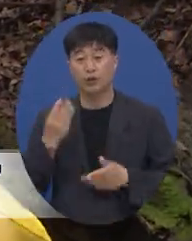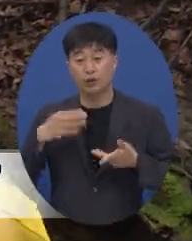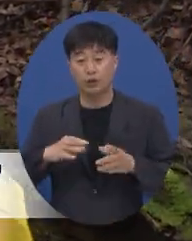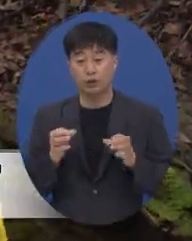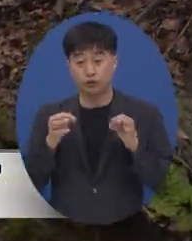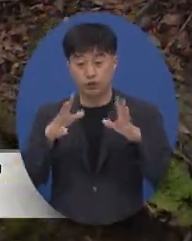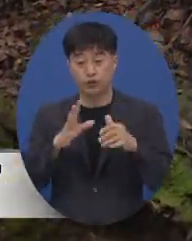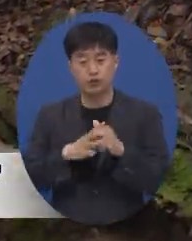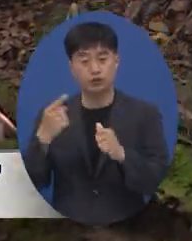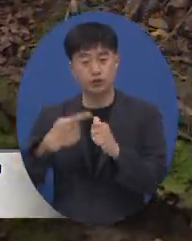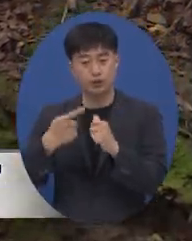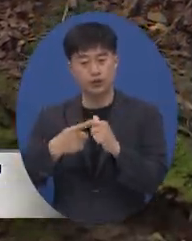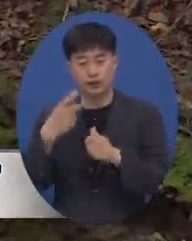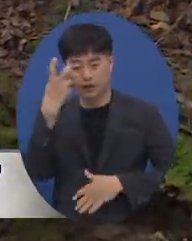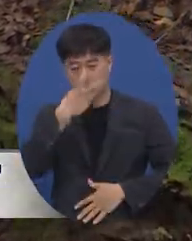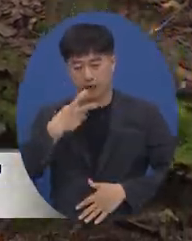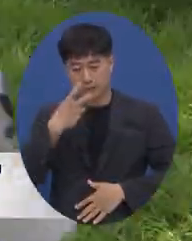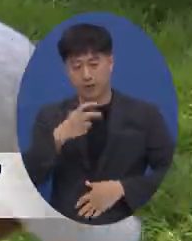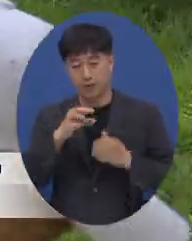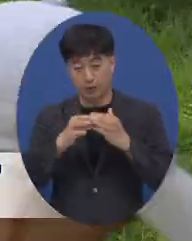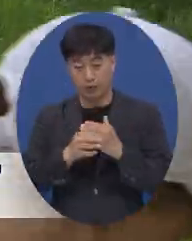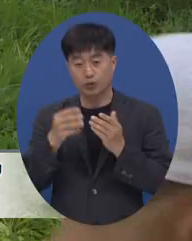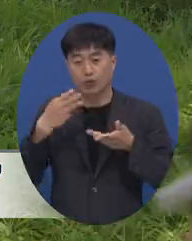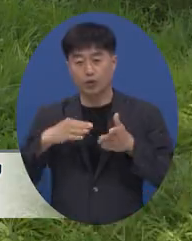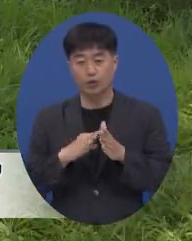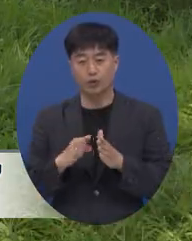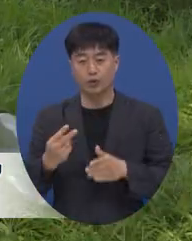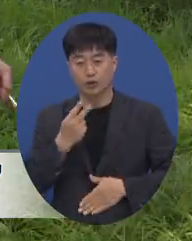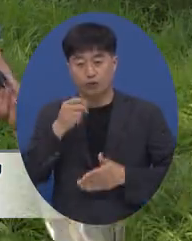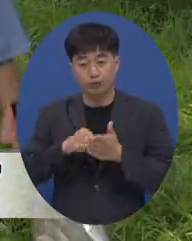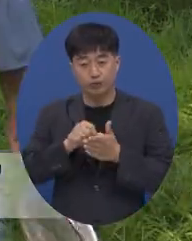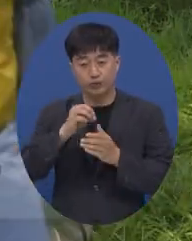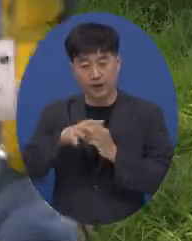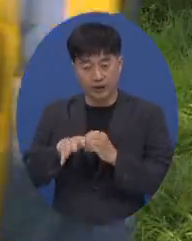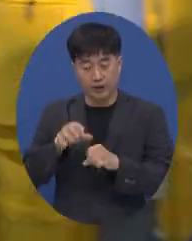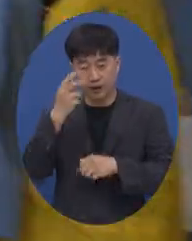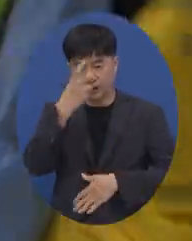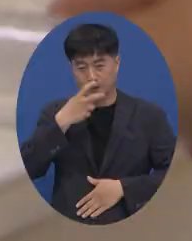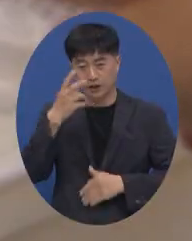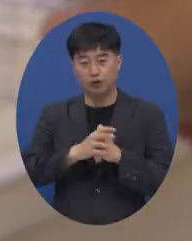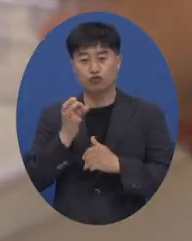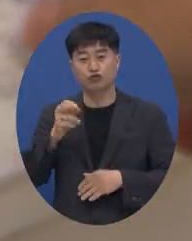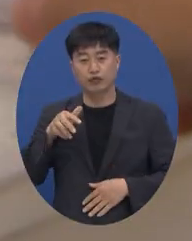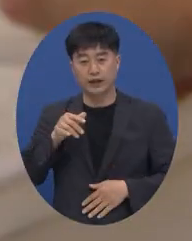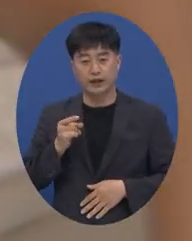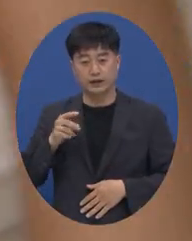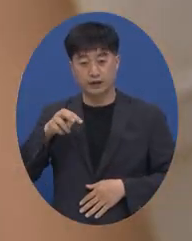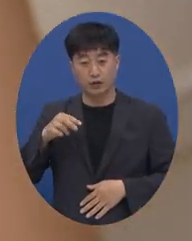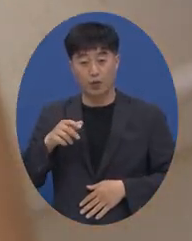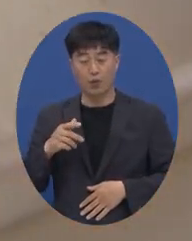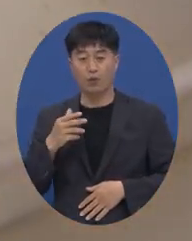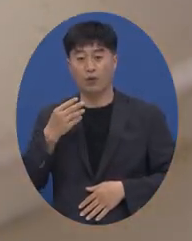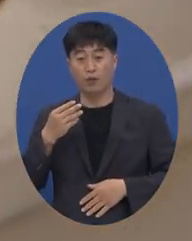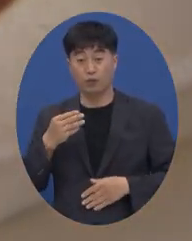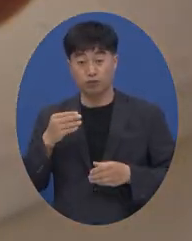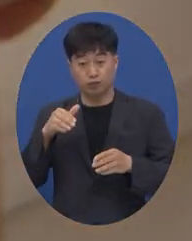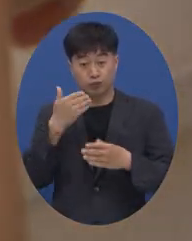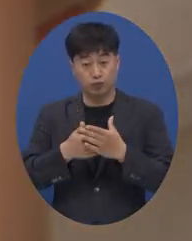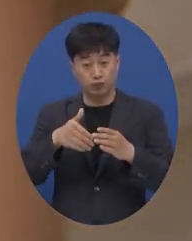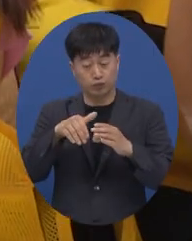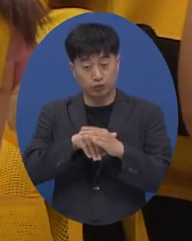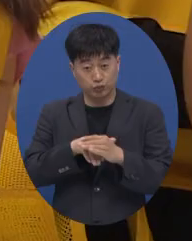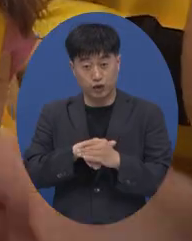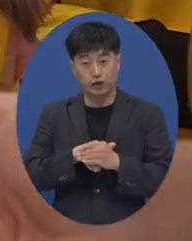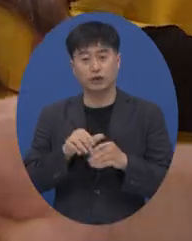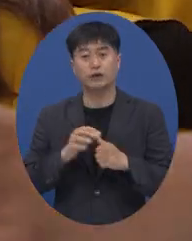경기도가 주최하는 첫 번째 탐사 프로그램인 경기 생물 다양성 탐사. 유네스코 세계문화유산이자 경기도의 첫 번째